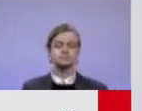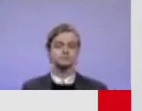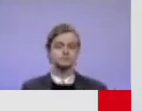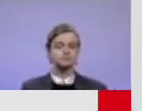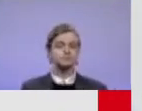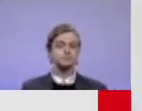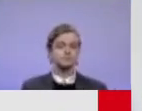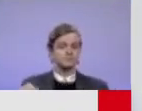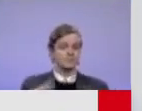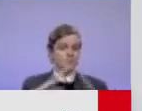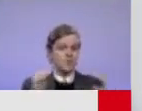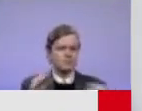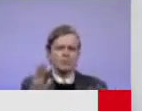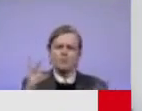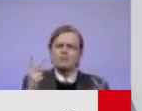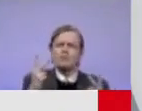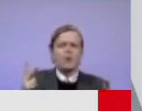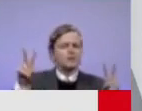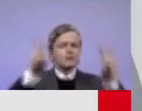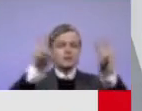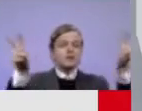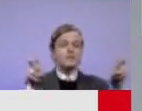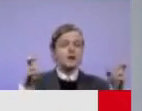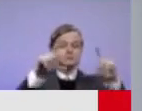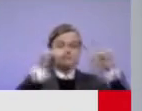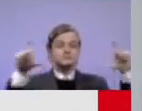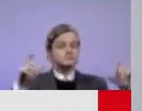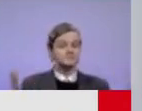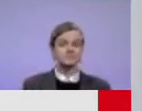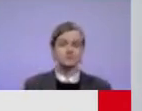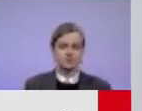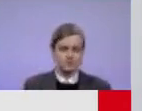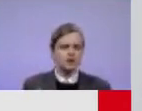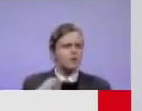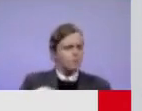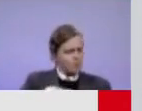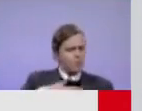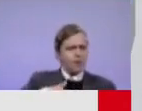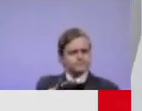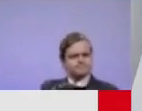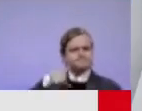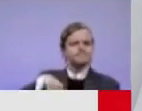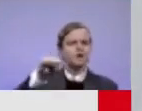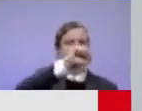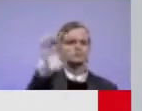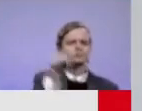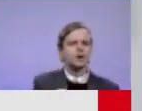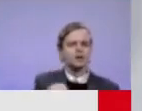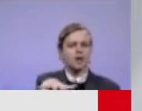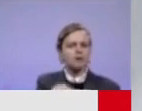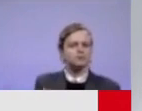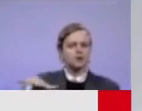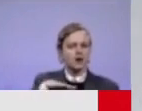În acest sens, pentru români, un subiect extrem de important este finalizarea aderării la